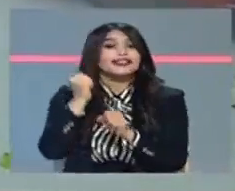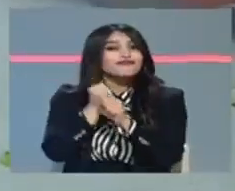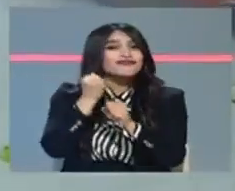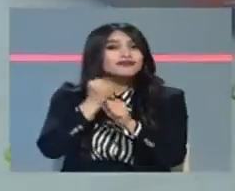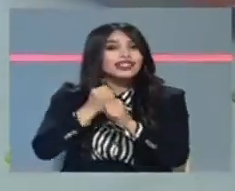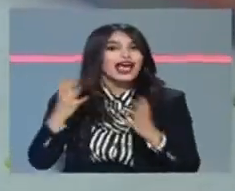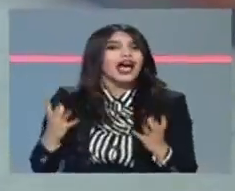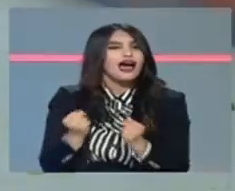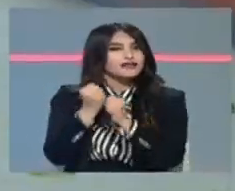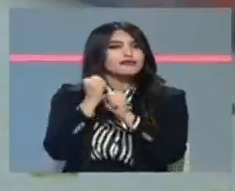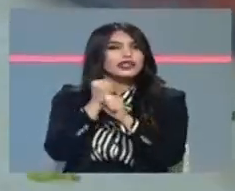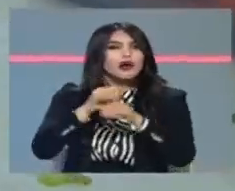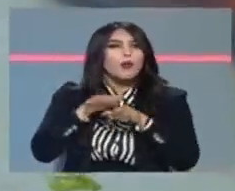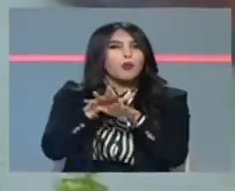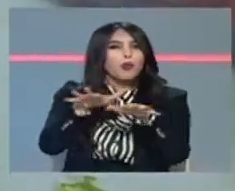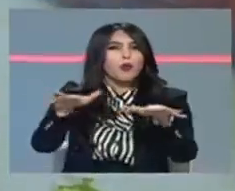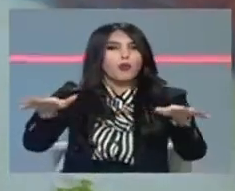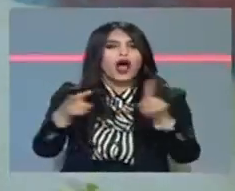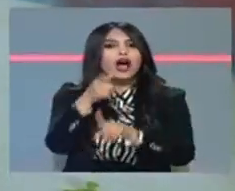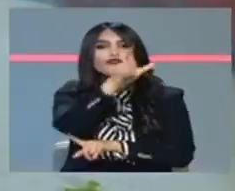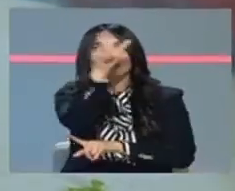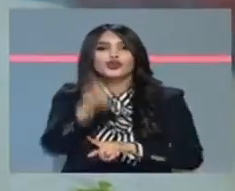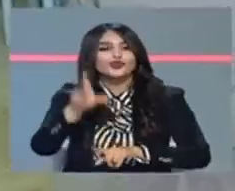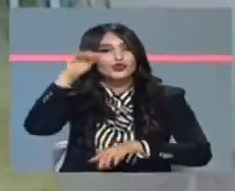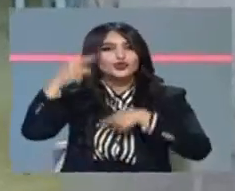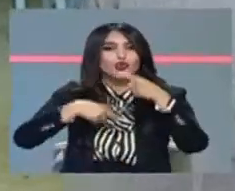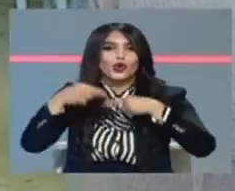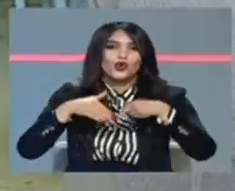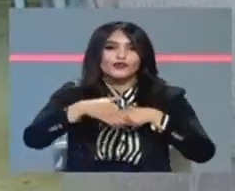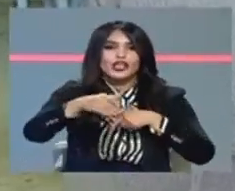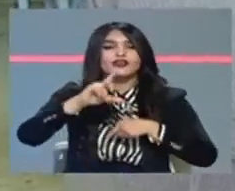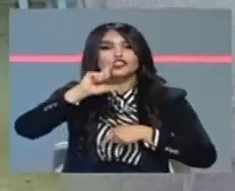مختلف الأطراف لتعميمها ومواصلة العمل بها خلال شهر رمضان.